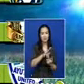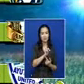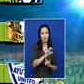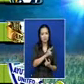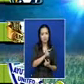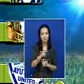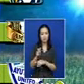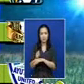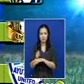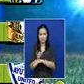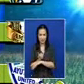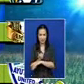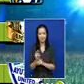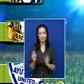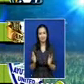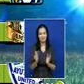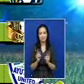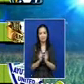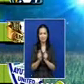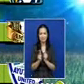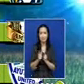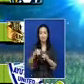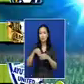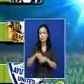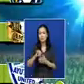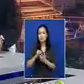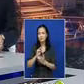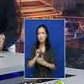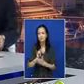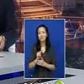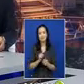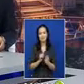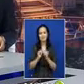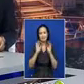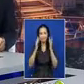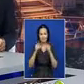อกับอยุธยายูไนเต็ดค่ะ กับอยู่จังหวัดไหนเชียร์จังหวัดนั้นผ่านหน้าจอของนาว26นะครับ